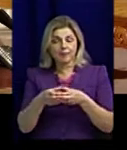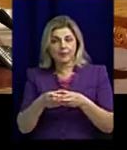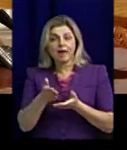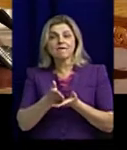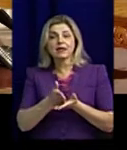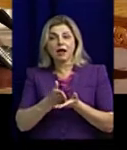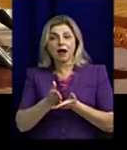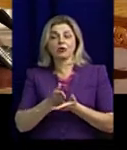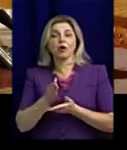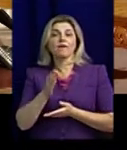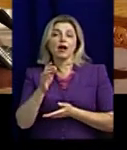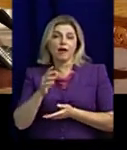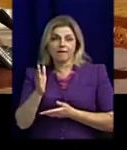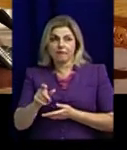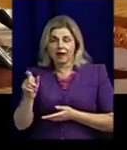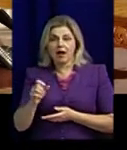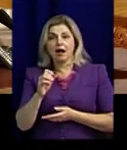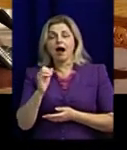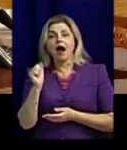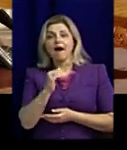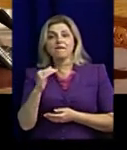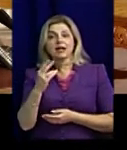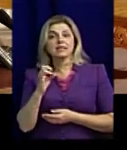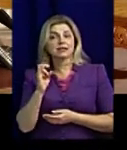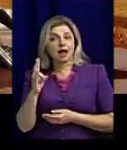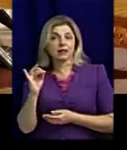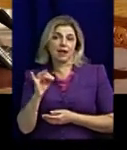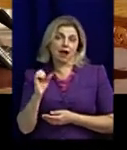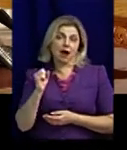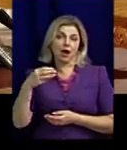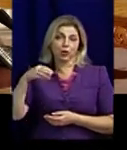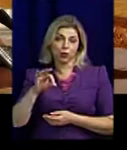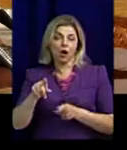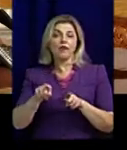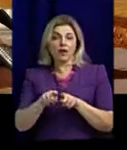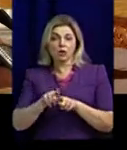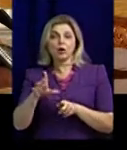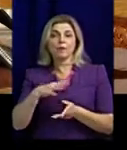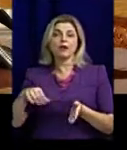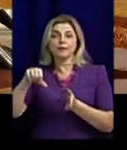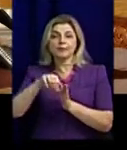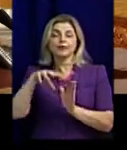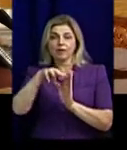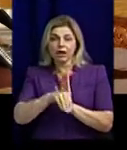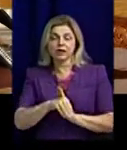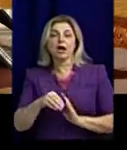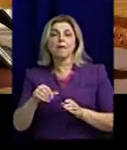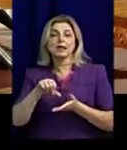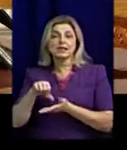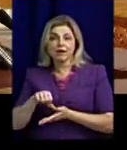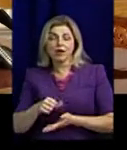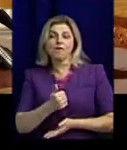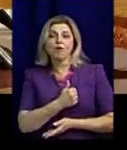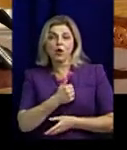ветеранів Афганістану і АТО. Також, щоб були введені представники військових частин,